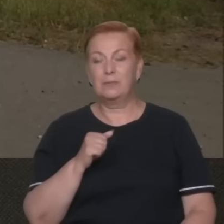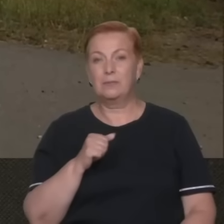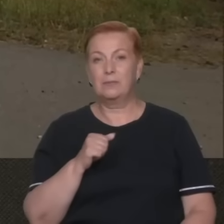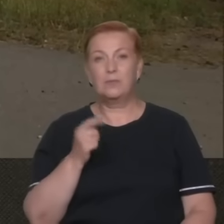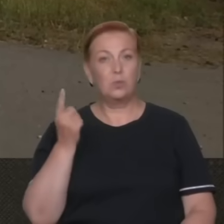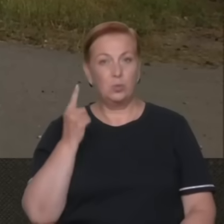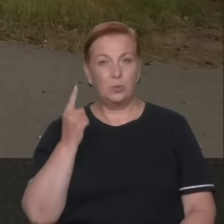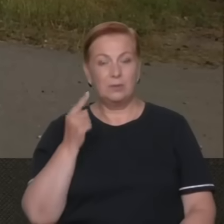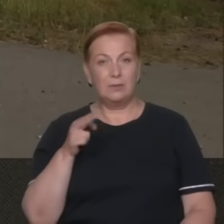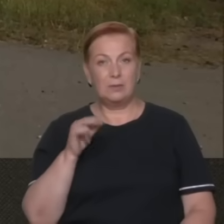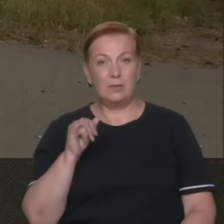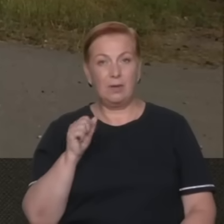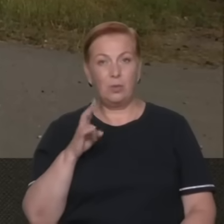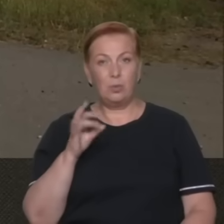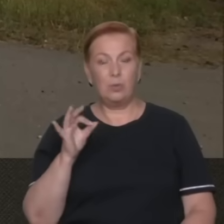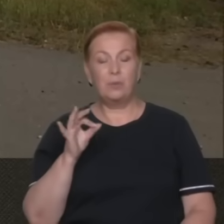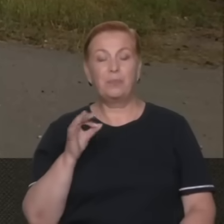Діано, чуєте?